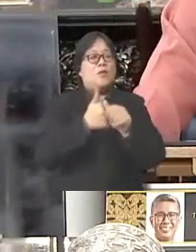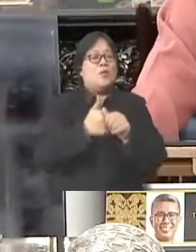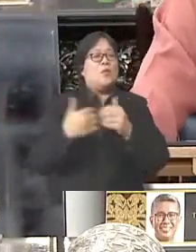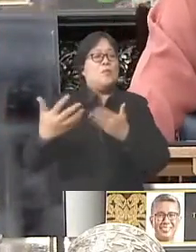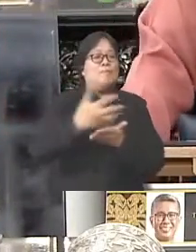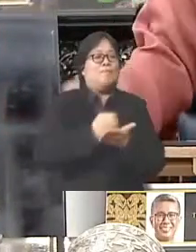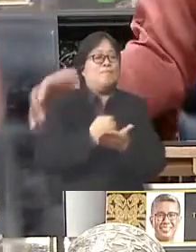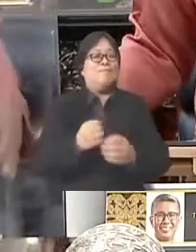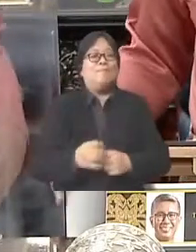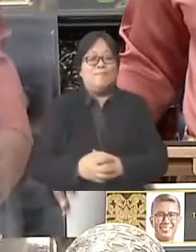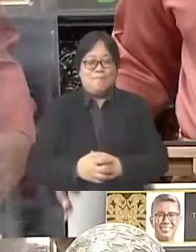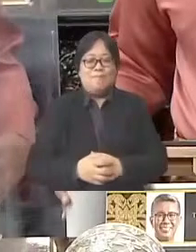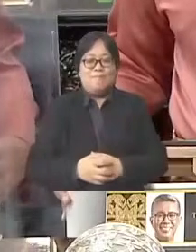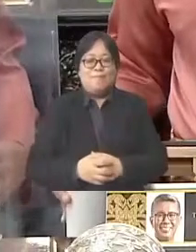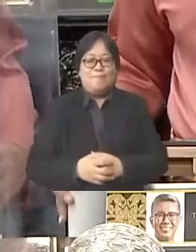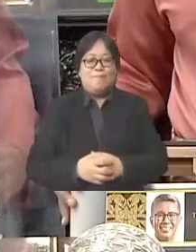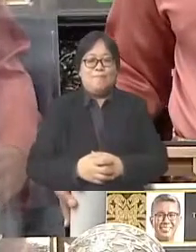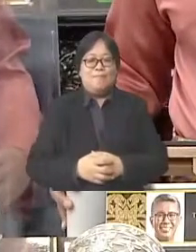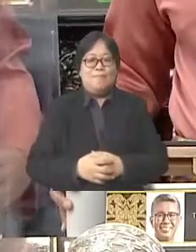keberhasilannya